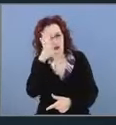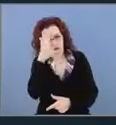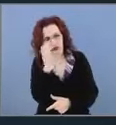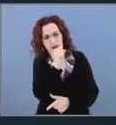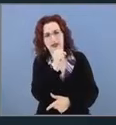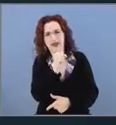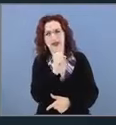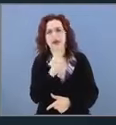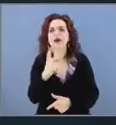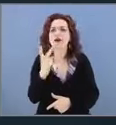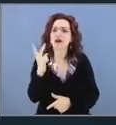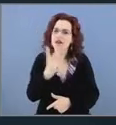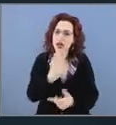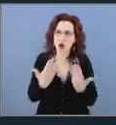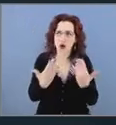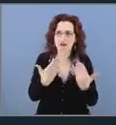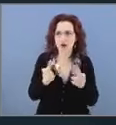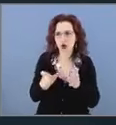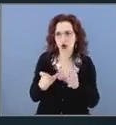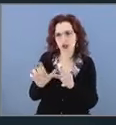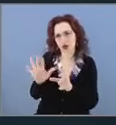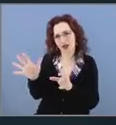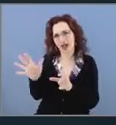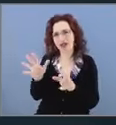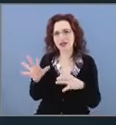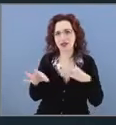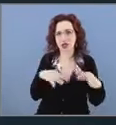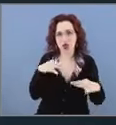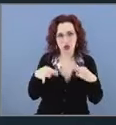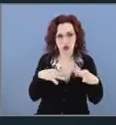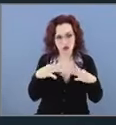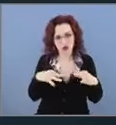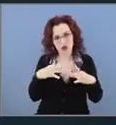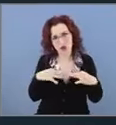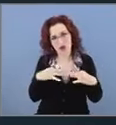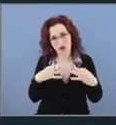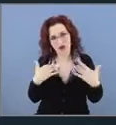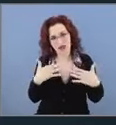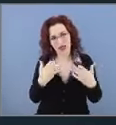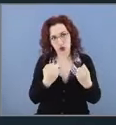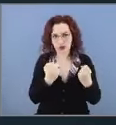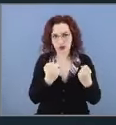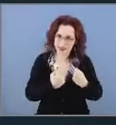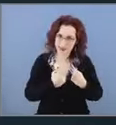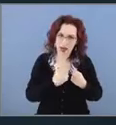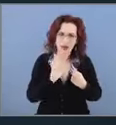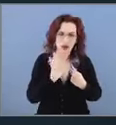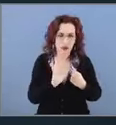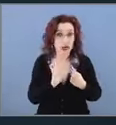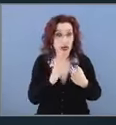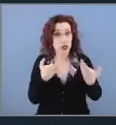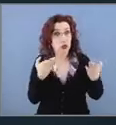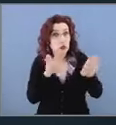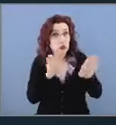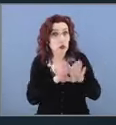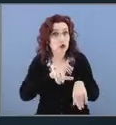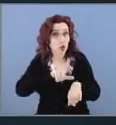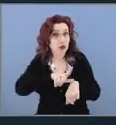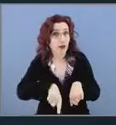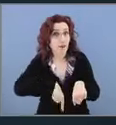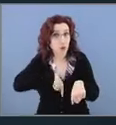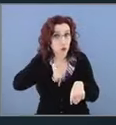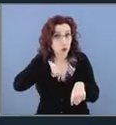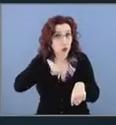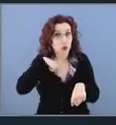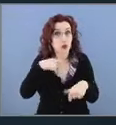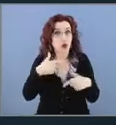settori, però il mondo dell'oreca è stato chiuso per molto tempo, ha messo in ginocchio tutto un settore e anche quello del turismo